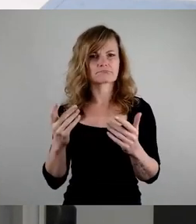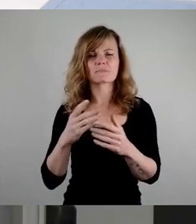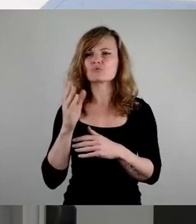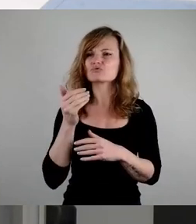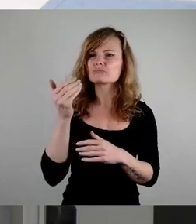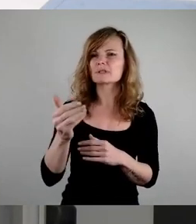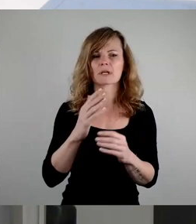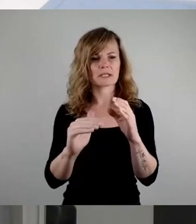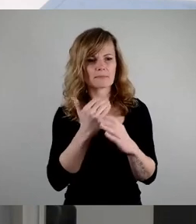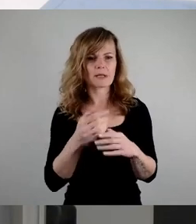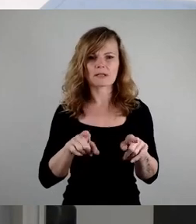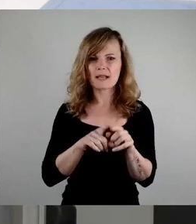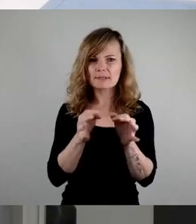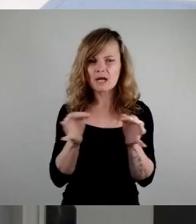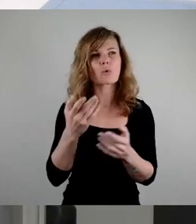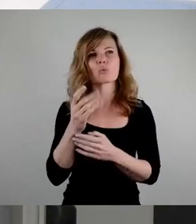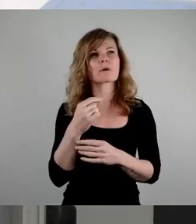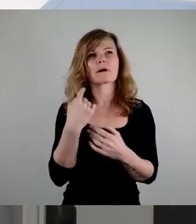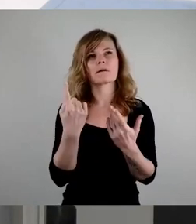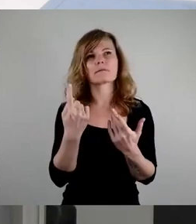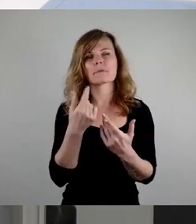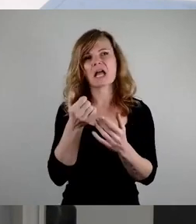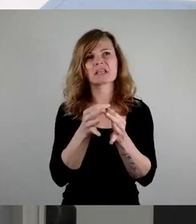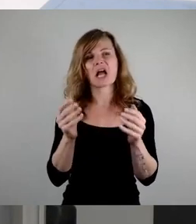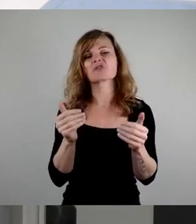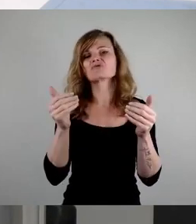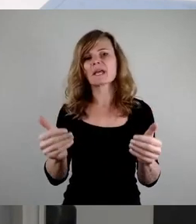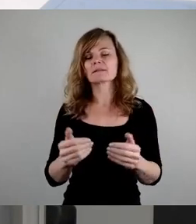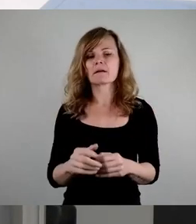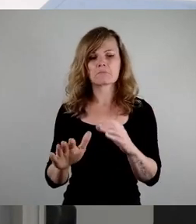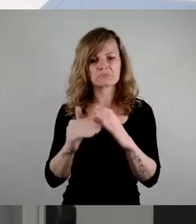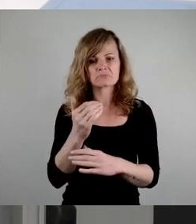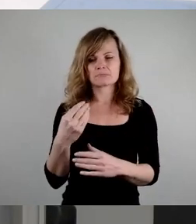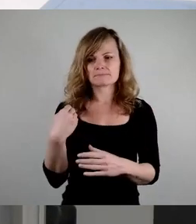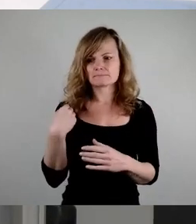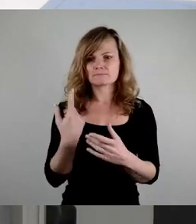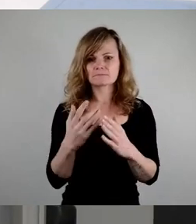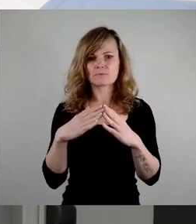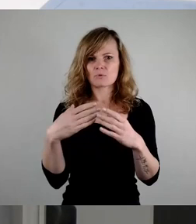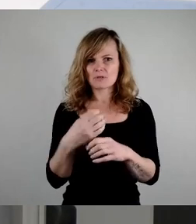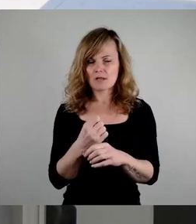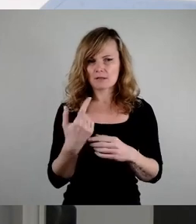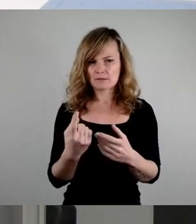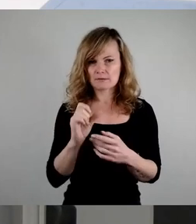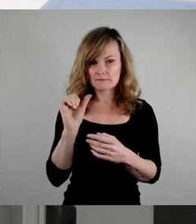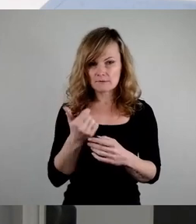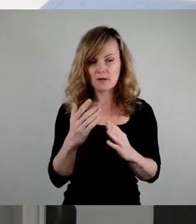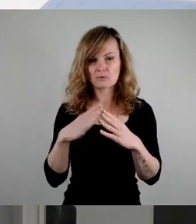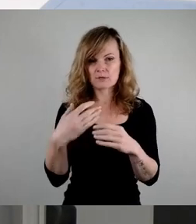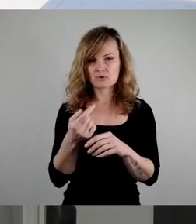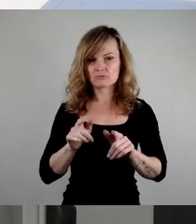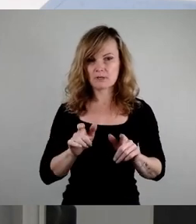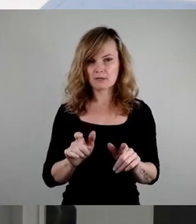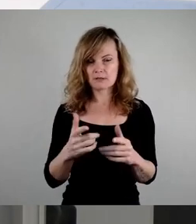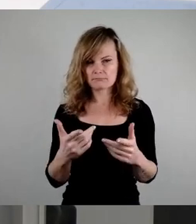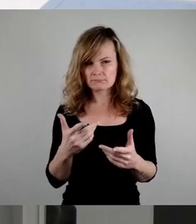am gleichen Tag oder einen Tag später, ja, angeordnet, um, ich sag mal, den Haushalt doch nicht wieder in eine Haushaltssperre überführen zu müssen,